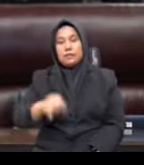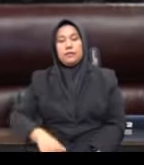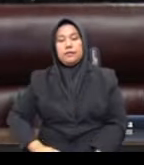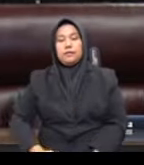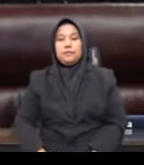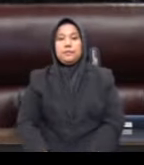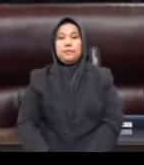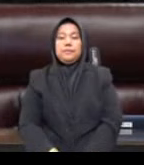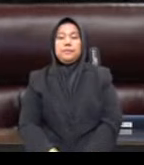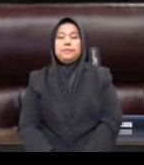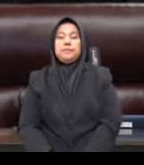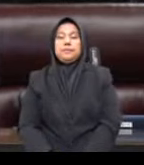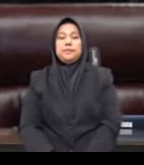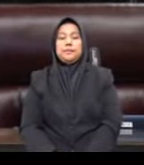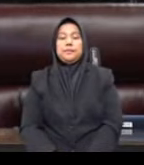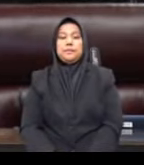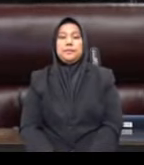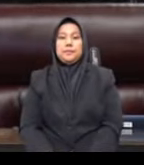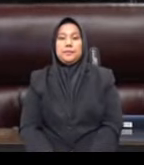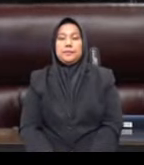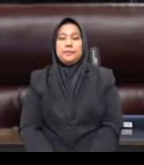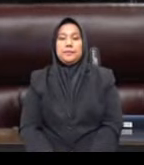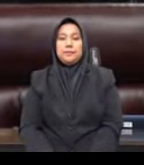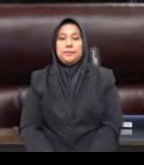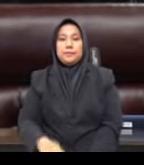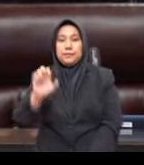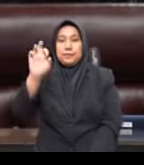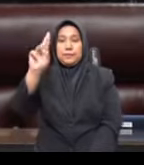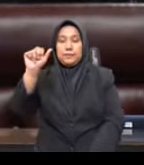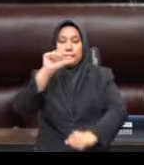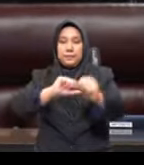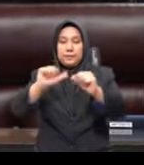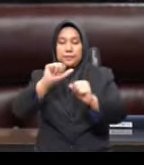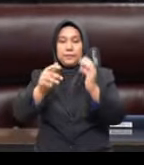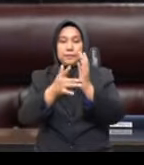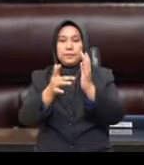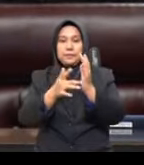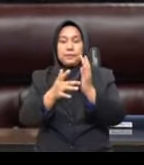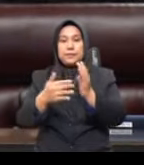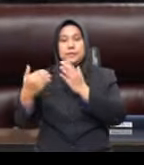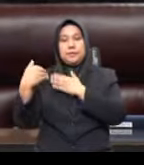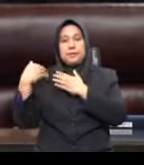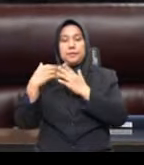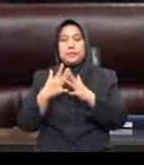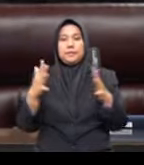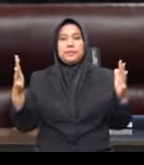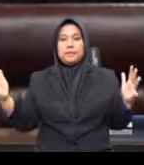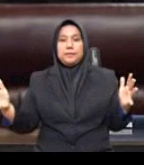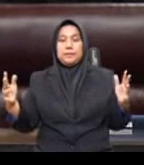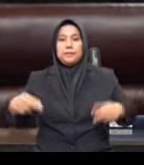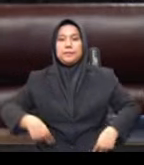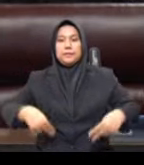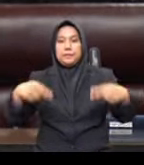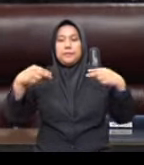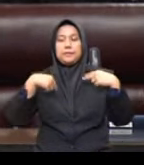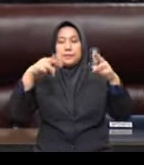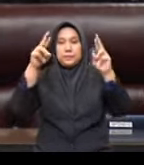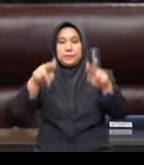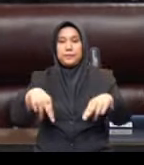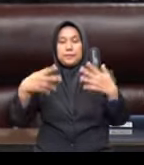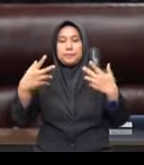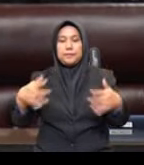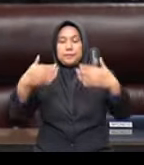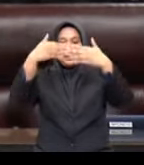boleh dat yang di-pertua dalam era di mana sains dan teknologi memainkan peranan yang besar dalam kehidupan rakyat